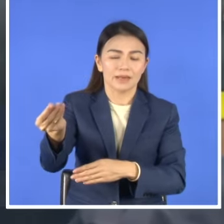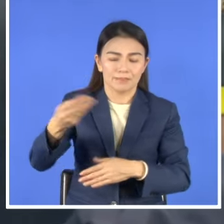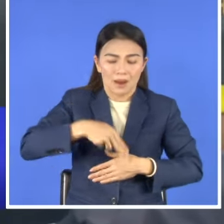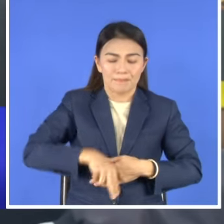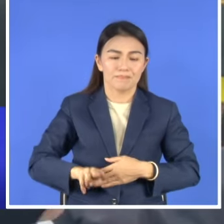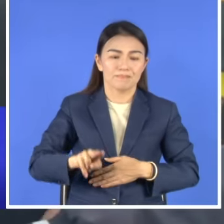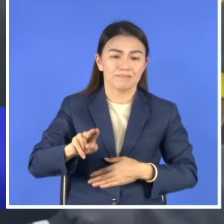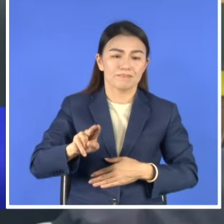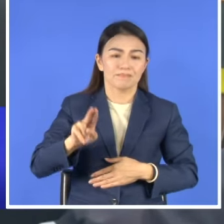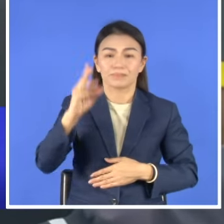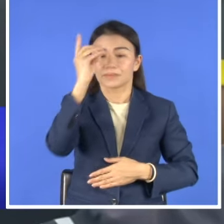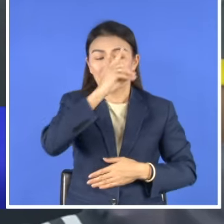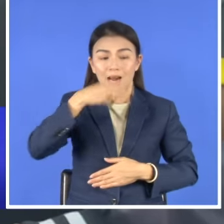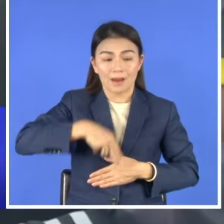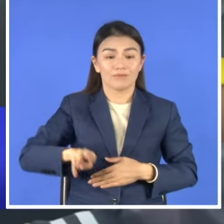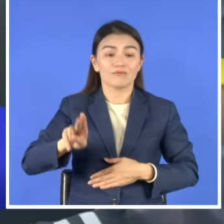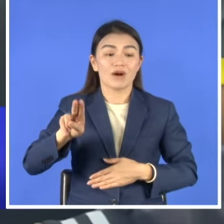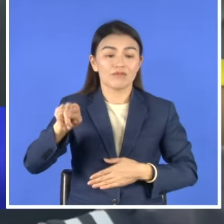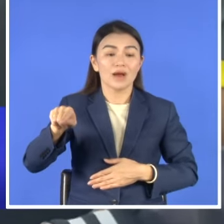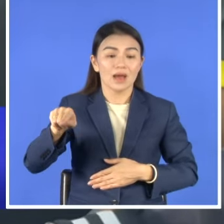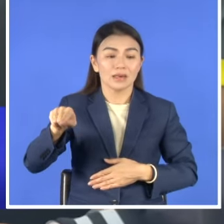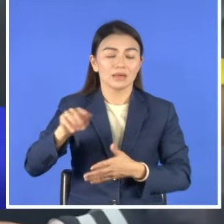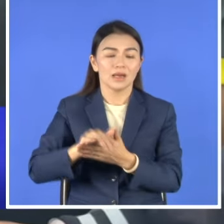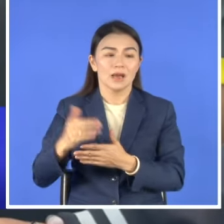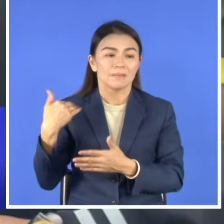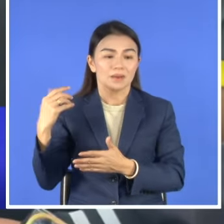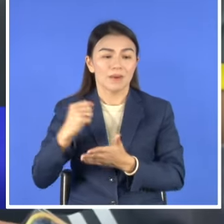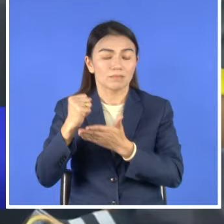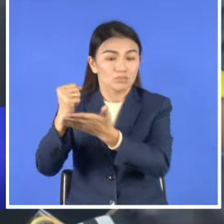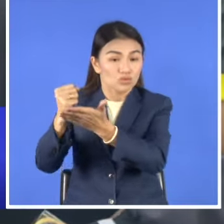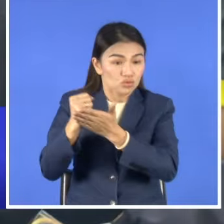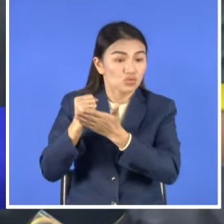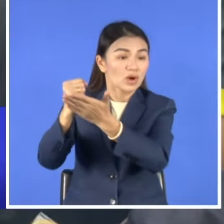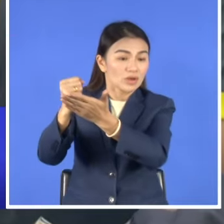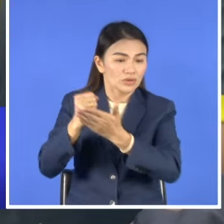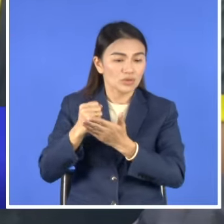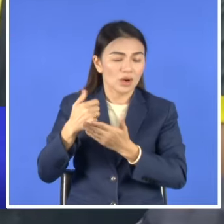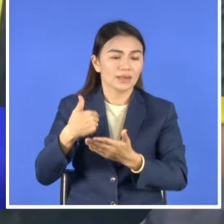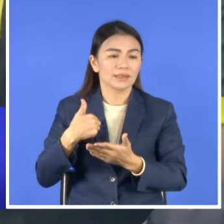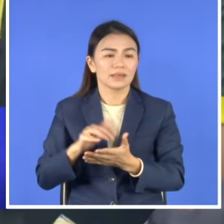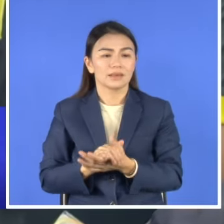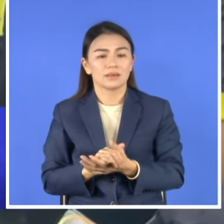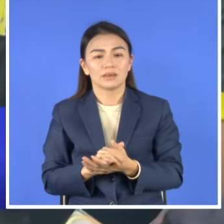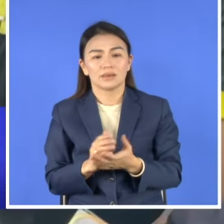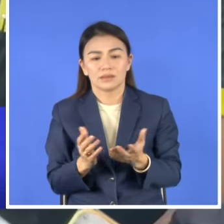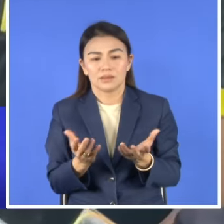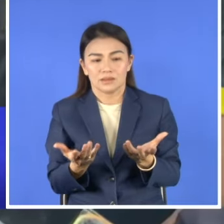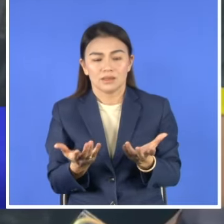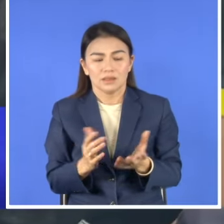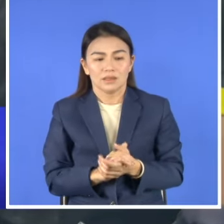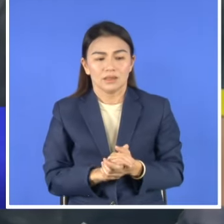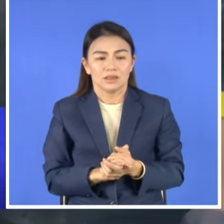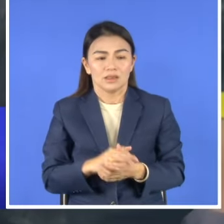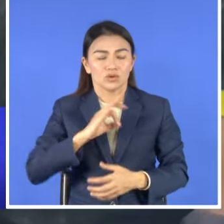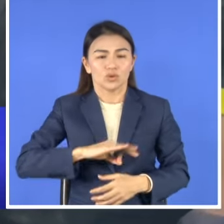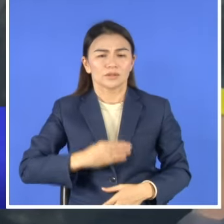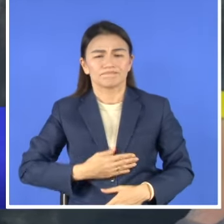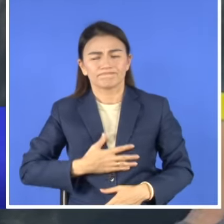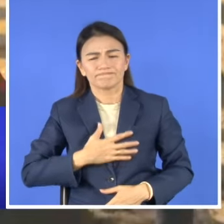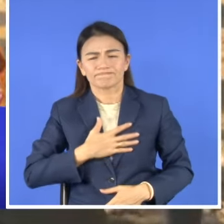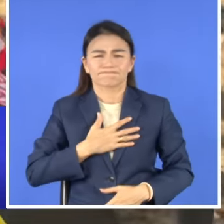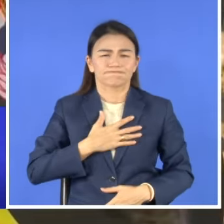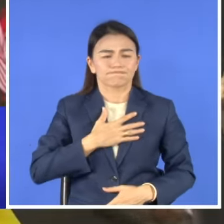กยูครับร่วมกตันยูนะคะที่มาที่มาช่วยพวกเรานะคะก็มันมันตั้งตึ้ตามใจไม่รู้